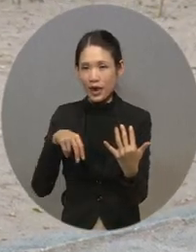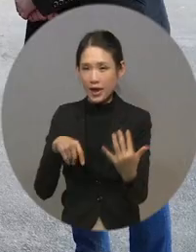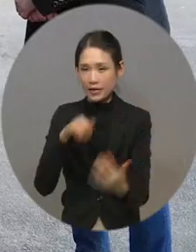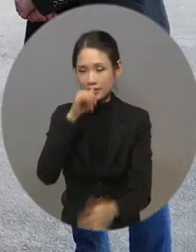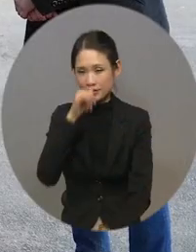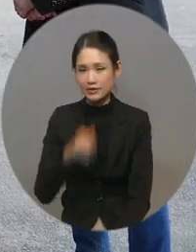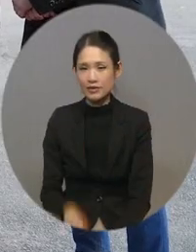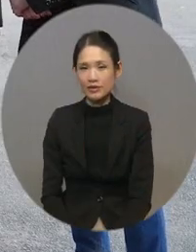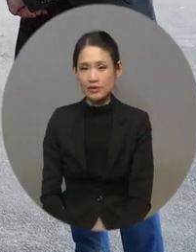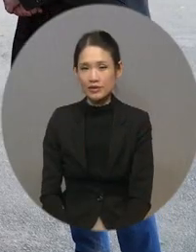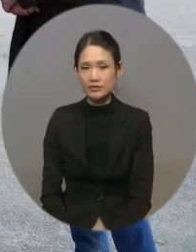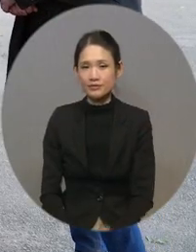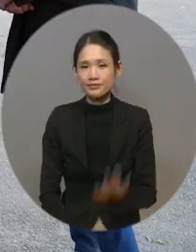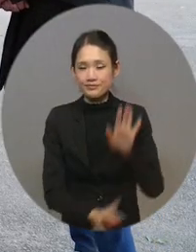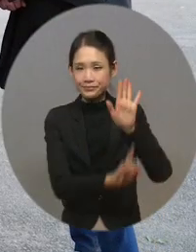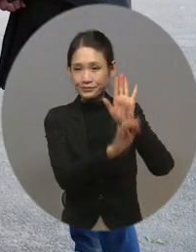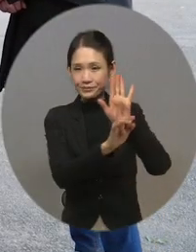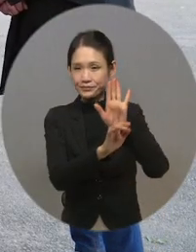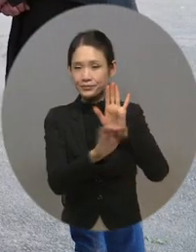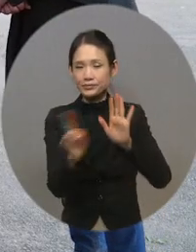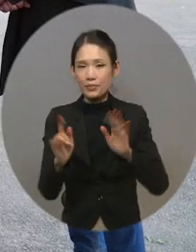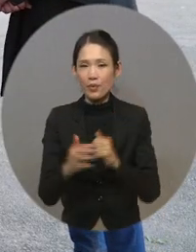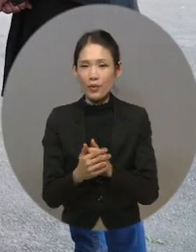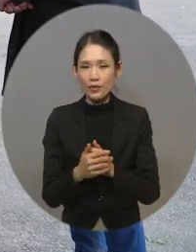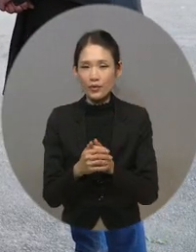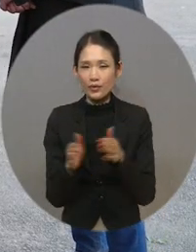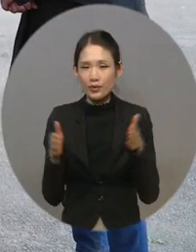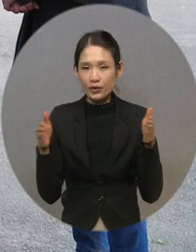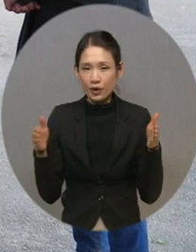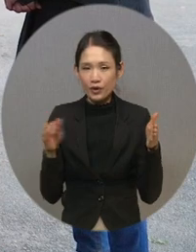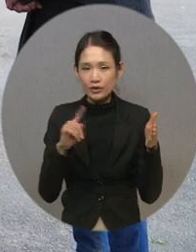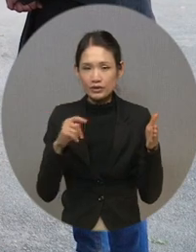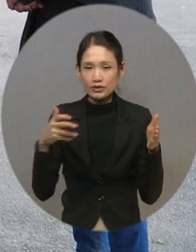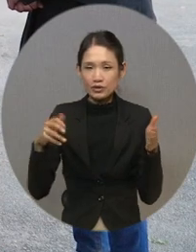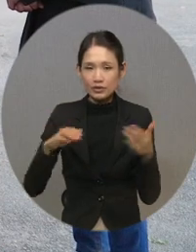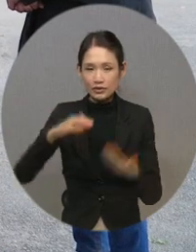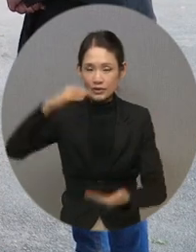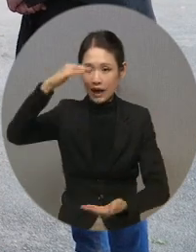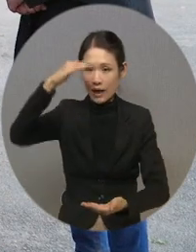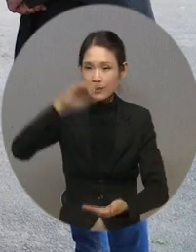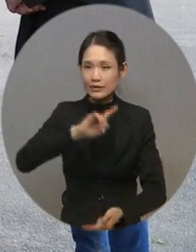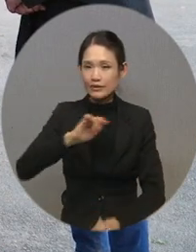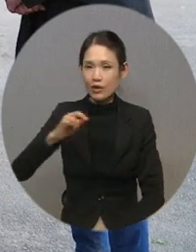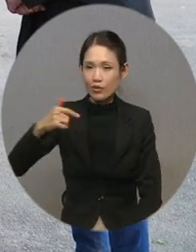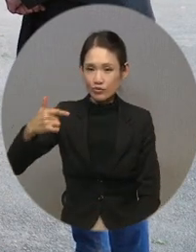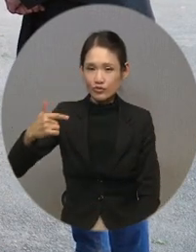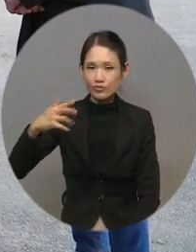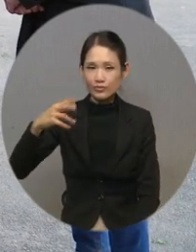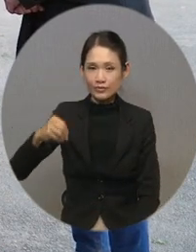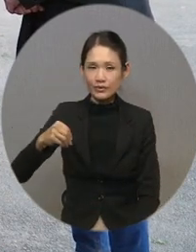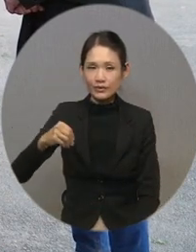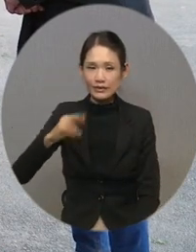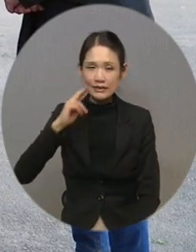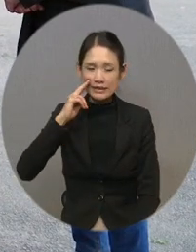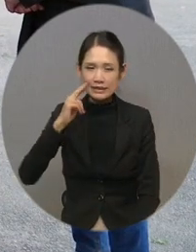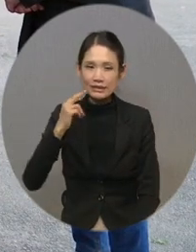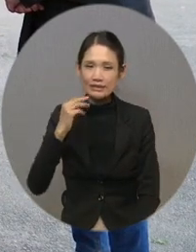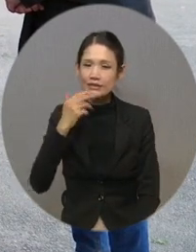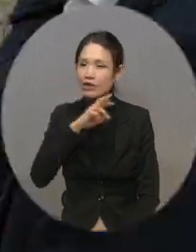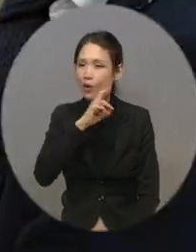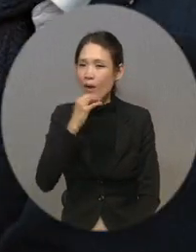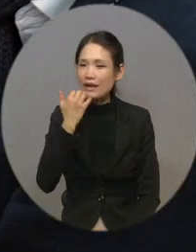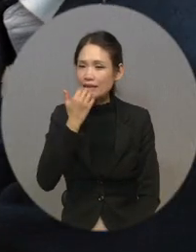그 이 표지석은 가로가 한 1.8m, 네. 세로는 한 1.6m 되는 네. 이제 짙은 회색 돌로